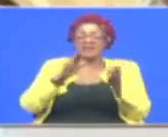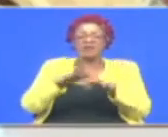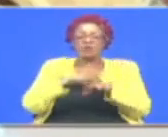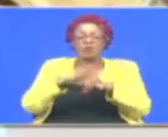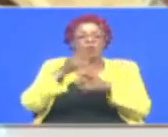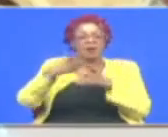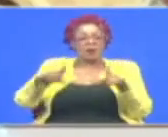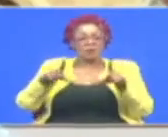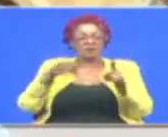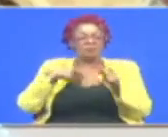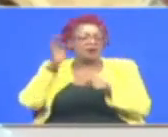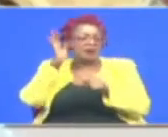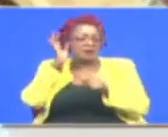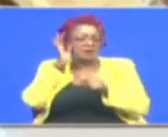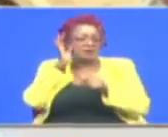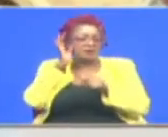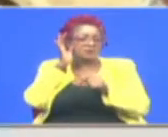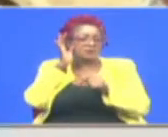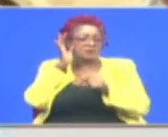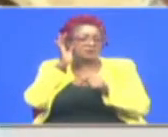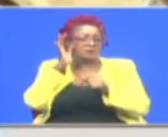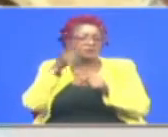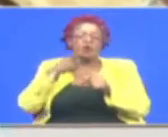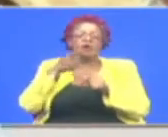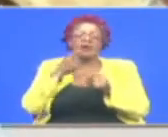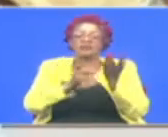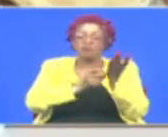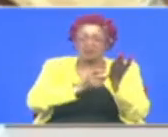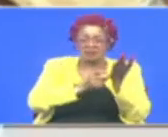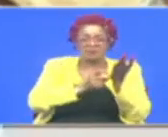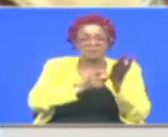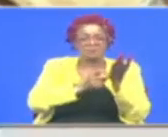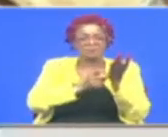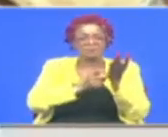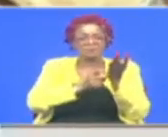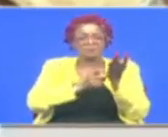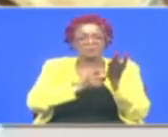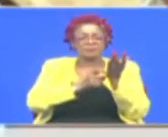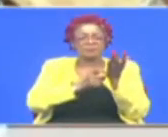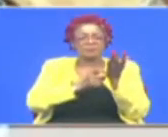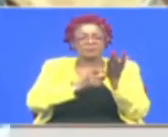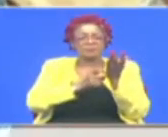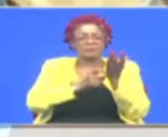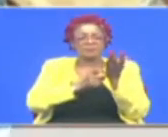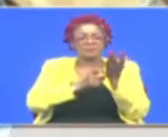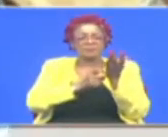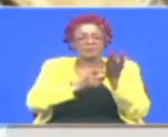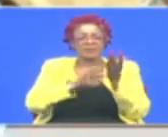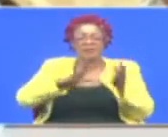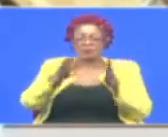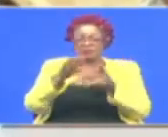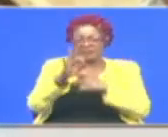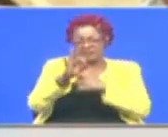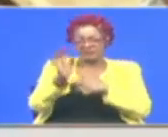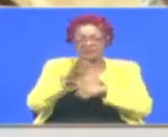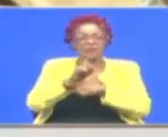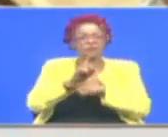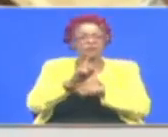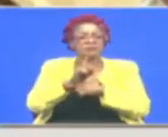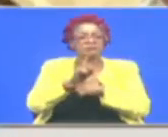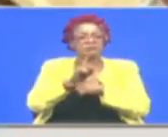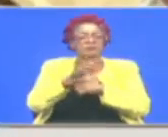nikasikia ongea Kiswahili. Tuliongea na that 33 seconds. Hiyo